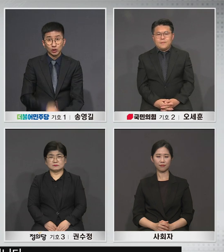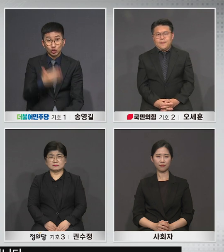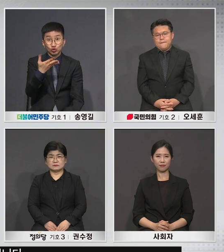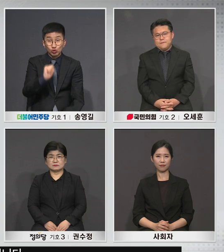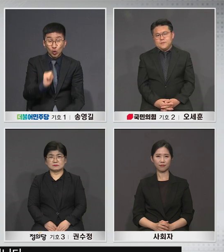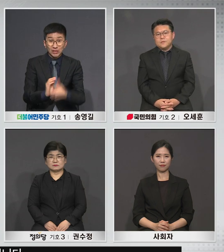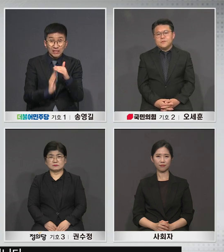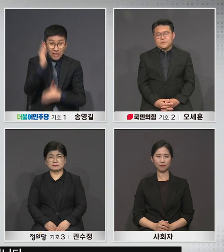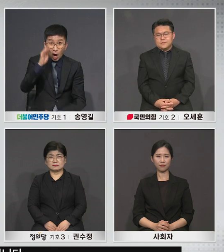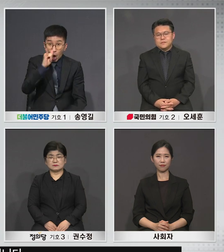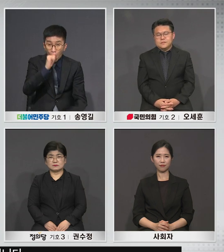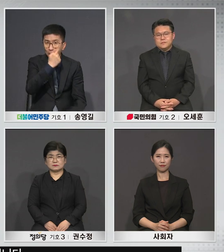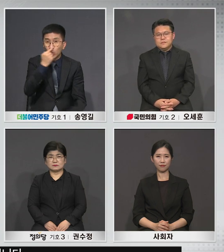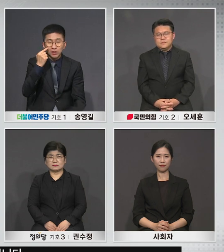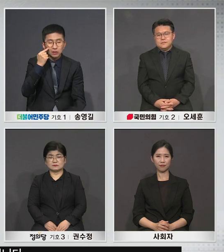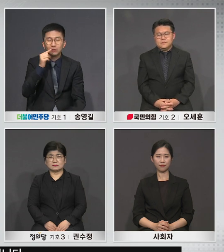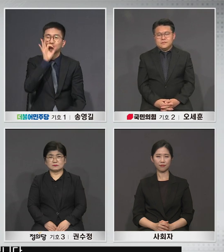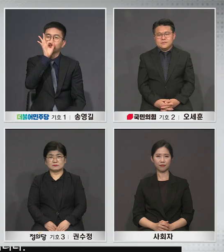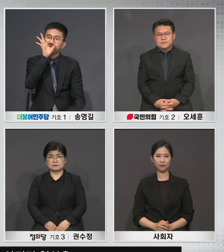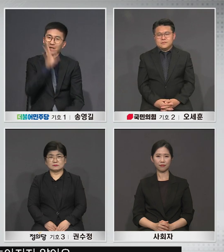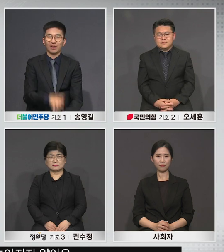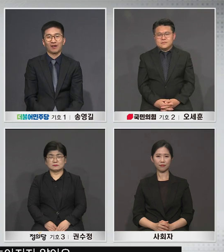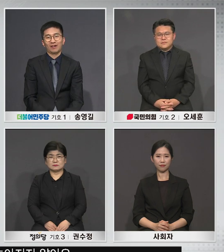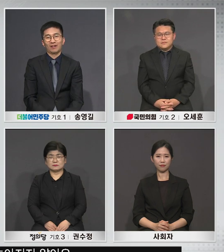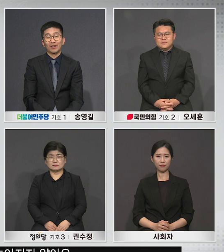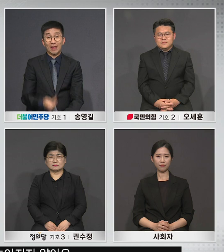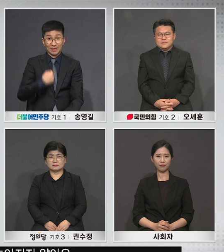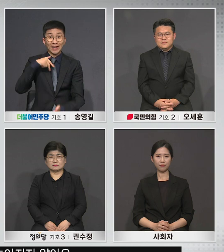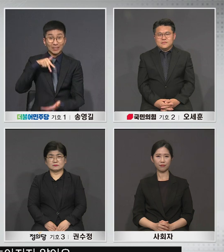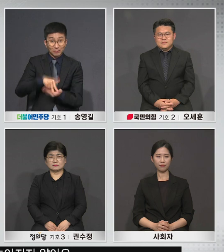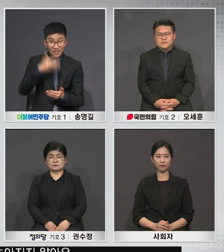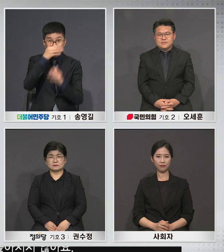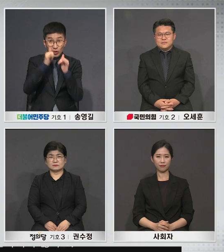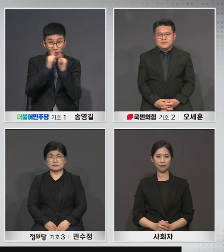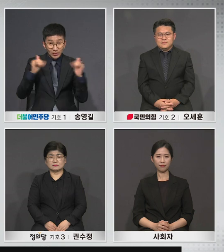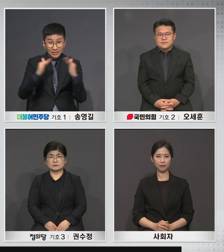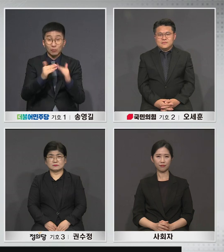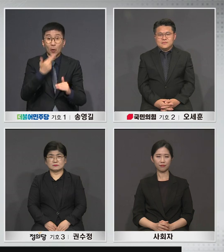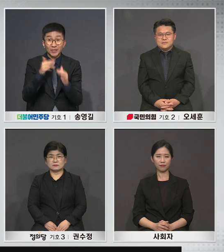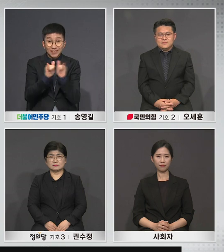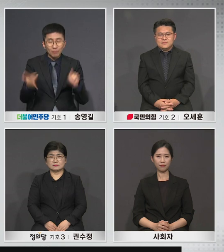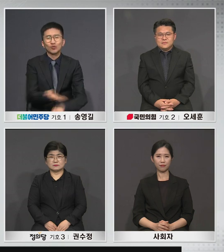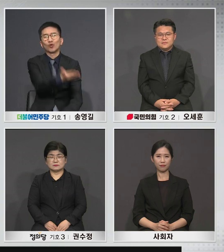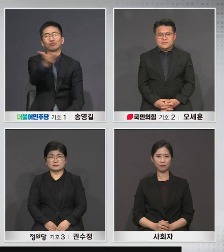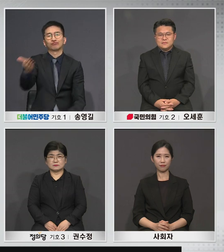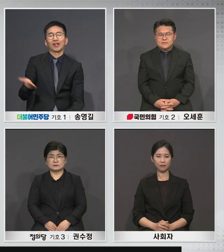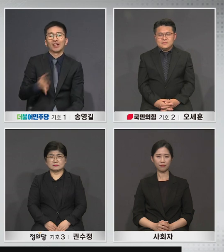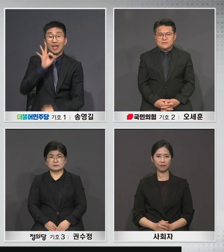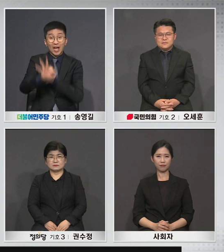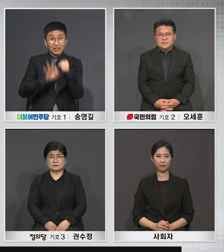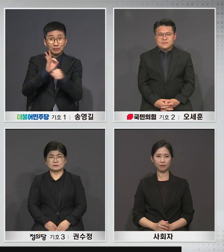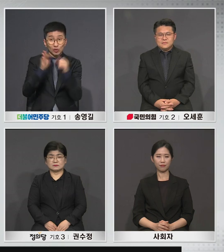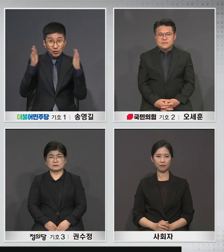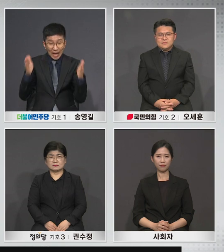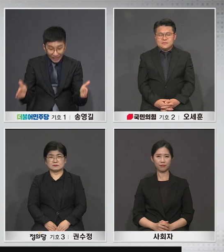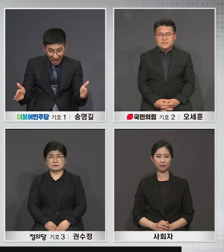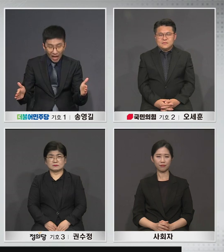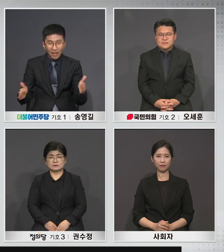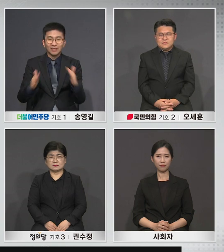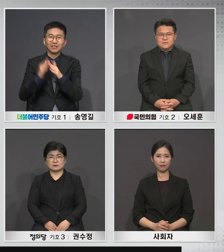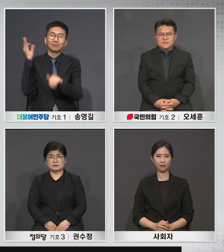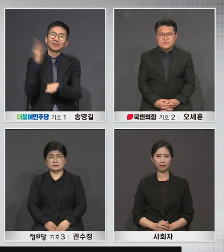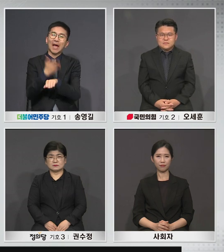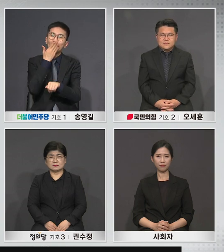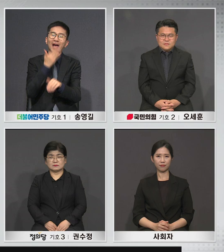보증을 안 해줘요. 저 송영길은 우리 청년과 집 없는 서민들에게 10년 안에 자기 집을 가질 수 있는 희망의